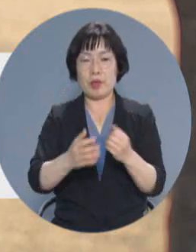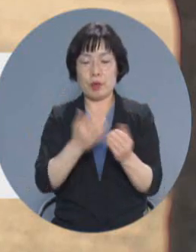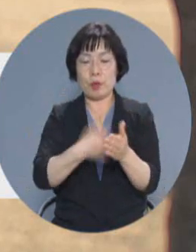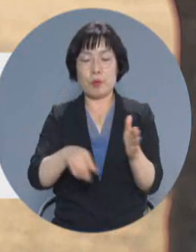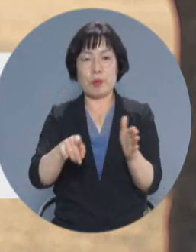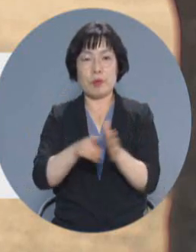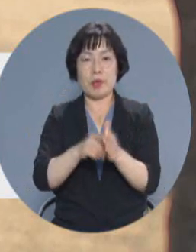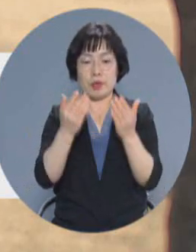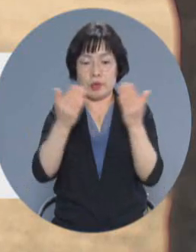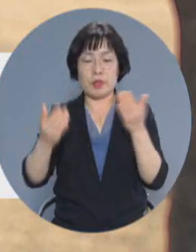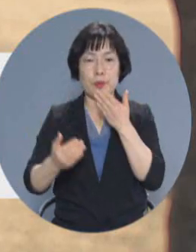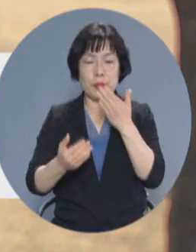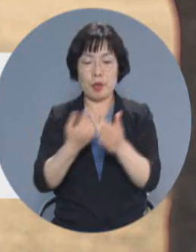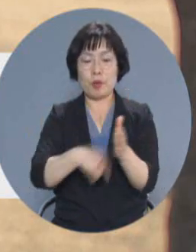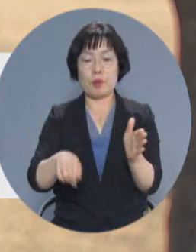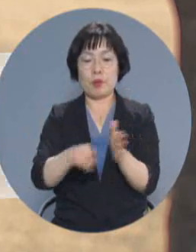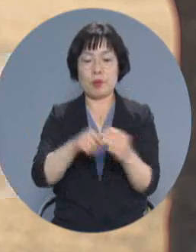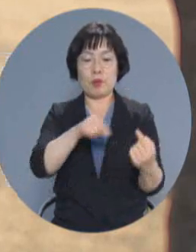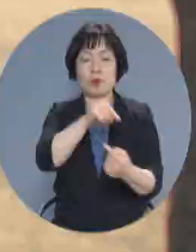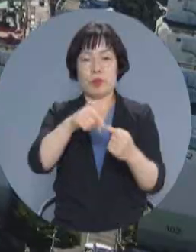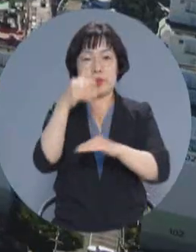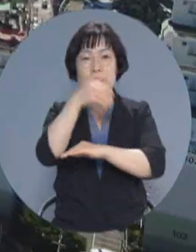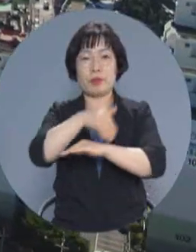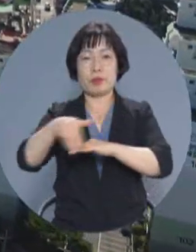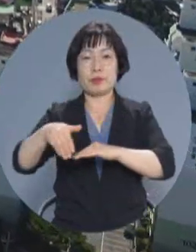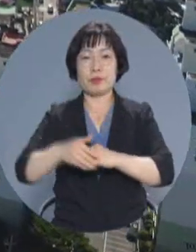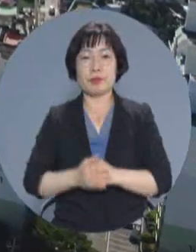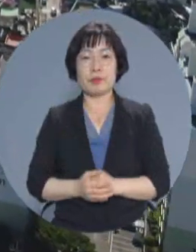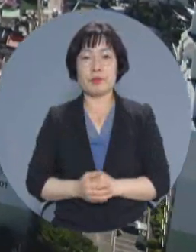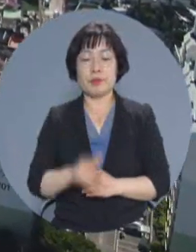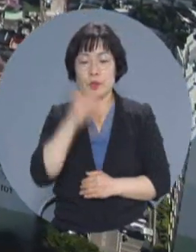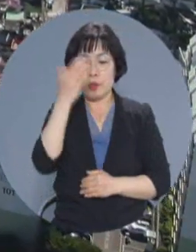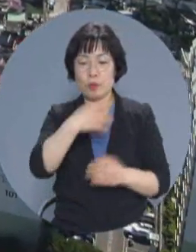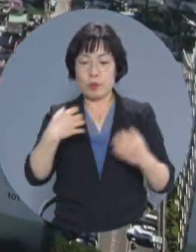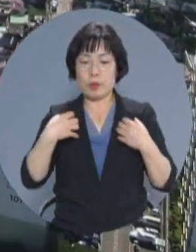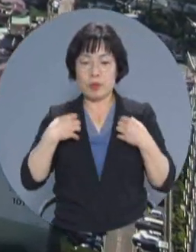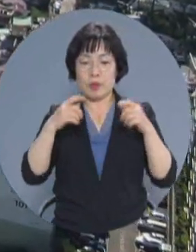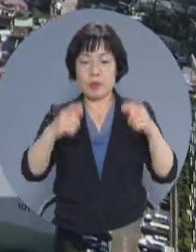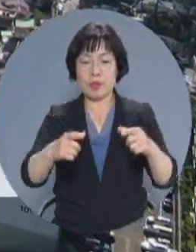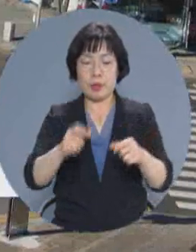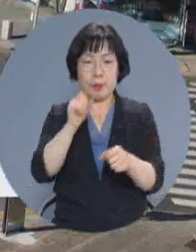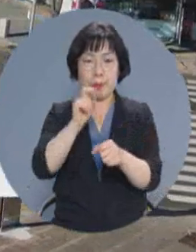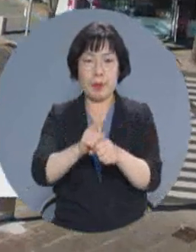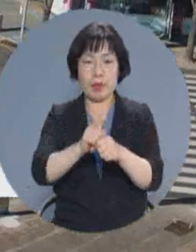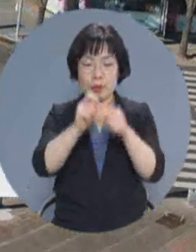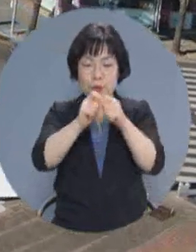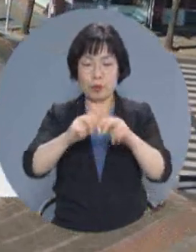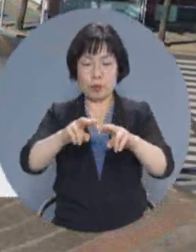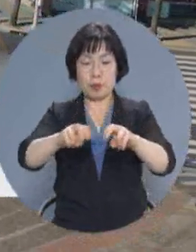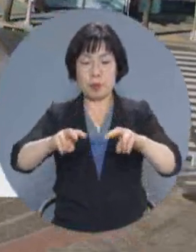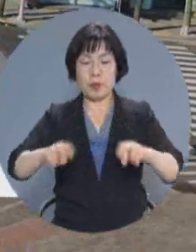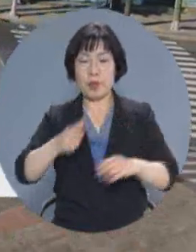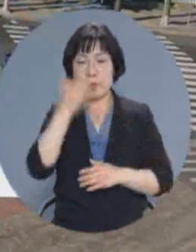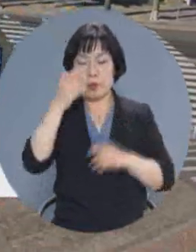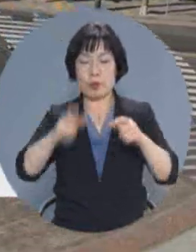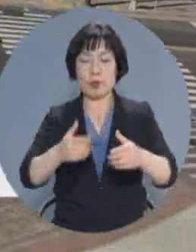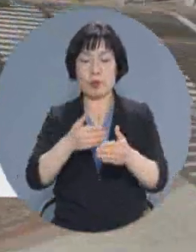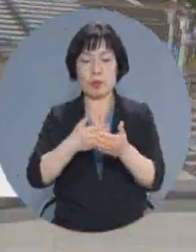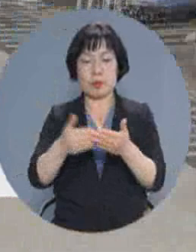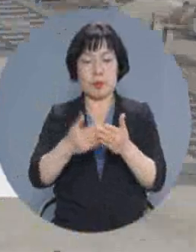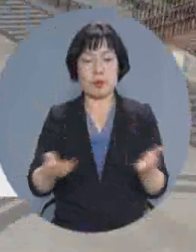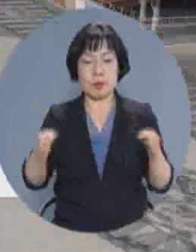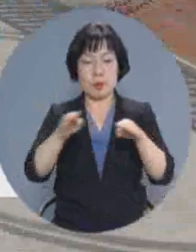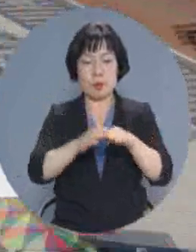전시가 가능하도록 운영할 계획입니다. 특히 여수시는 여수의 지역성을 면밀히 분석해